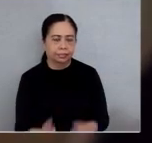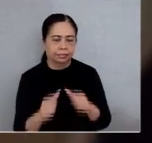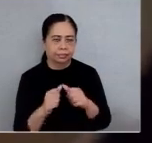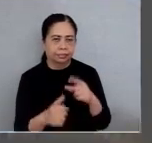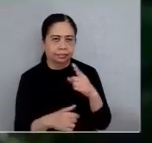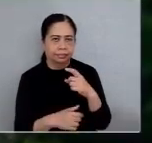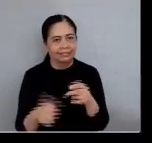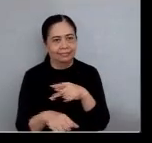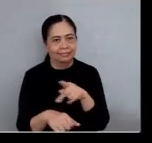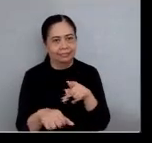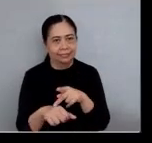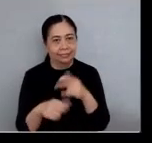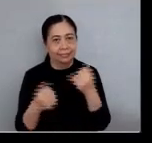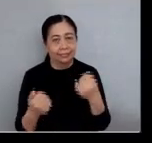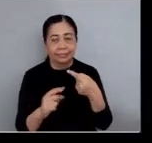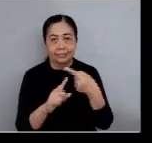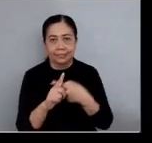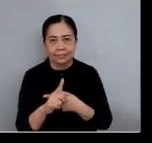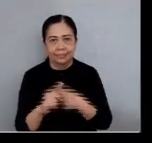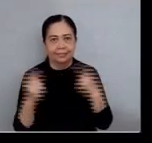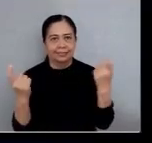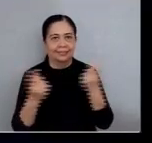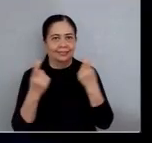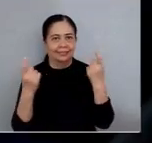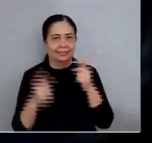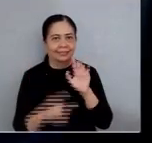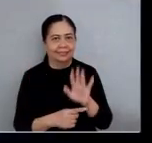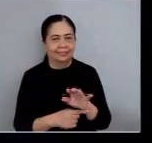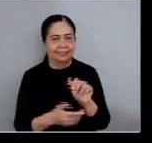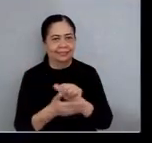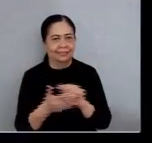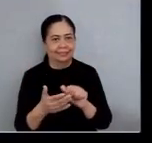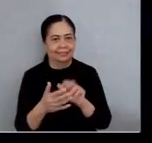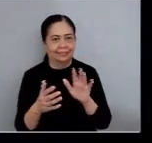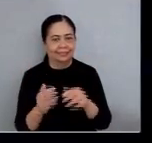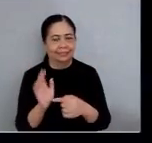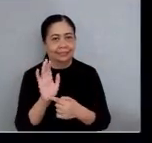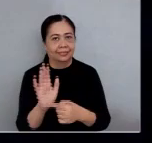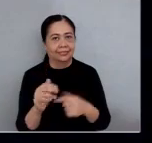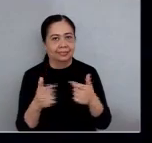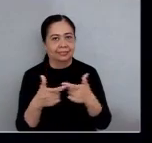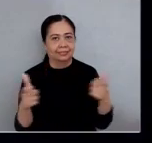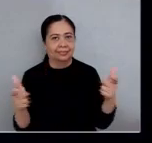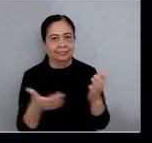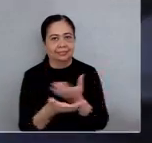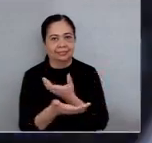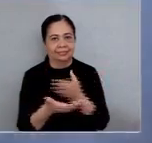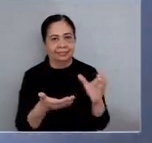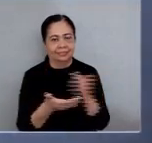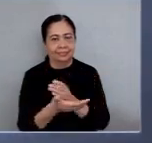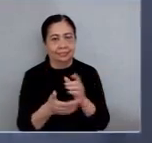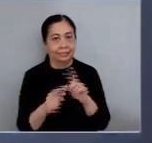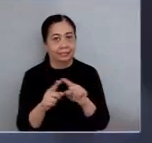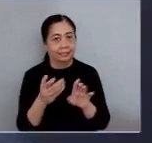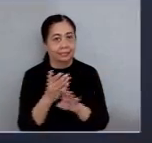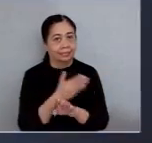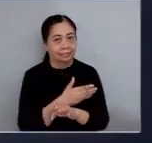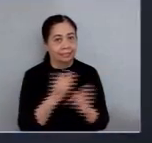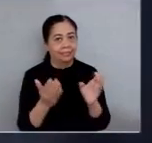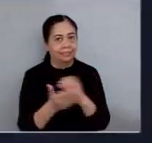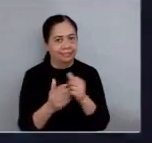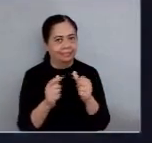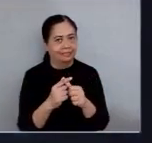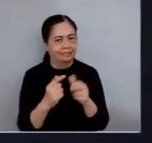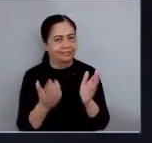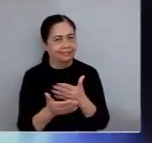Mga pamatay na linya ni ipagdiriwang niya ang kanyang artistry sa isang major concert. Pero bago yan,